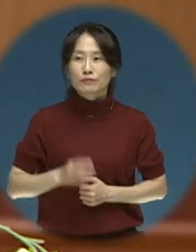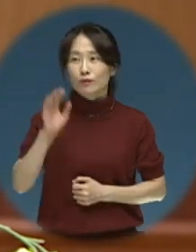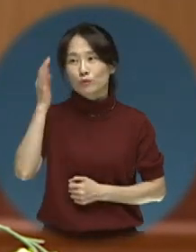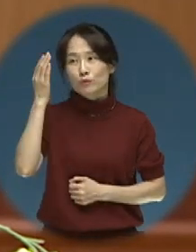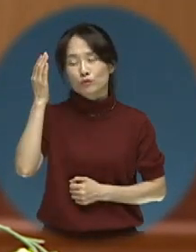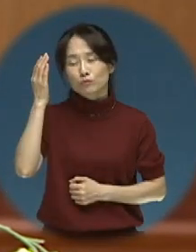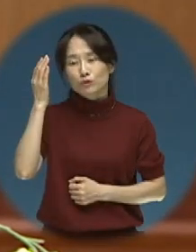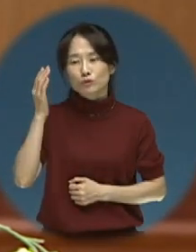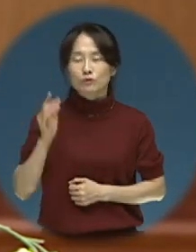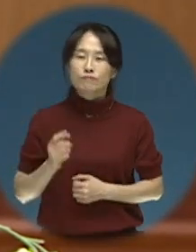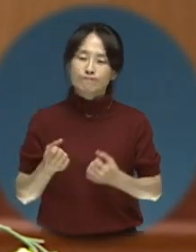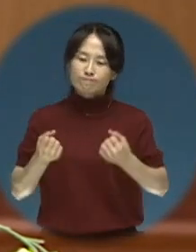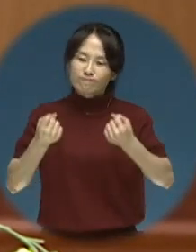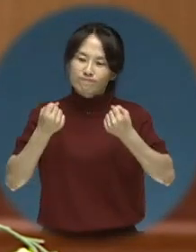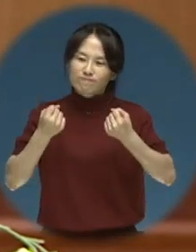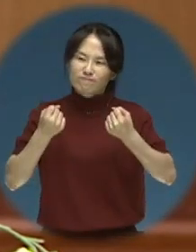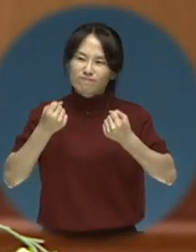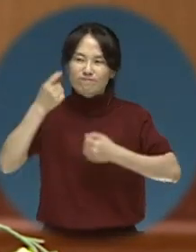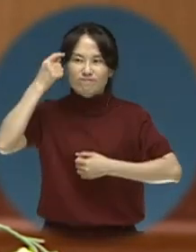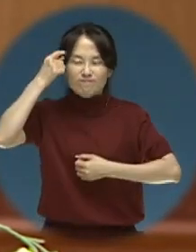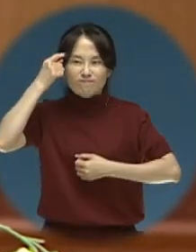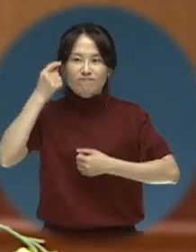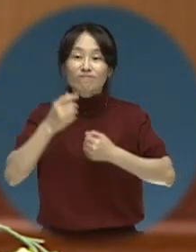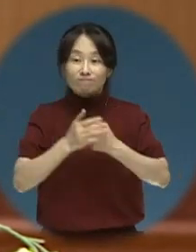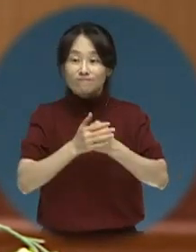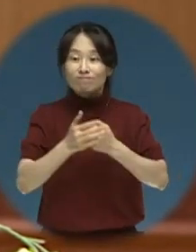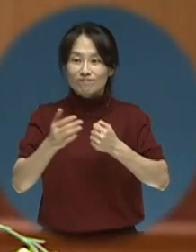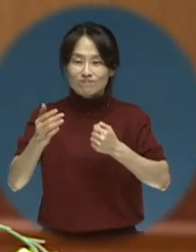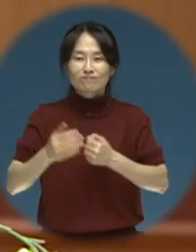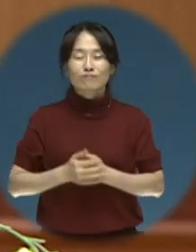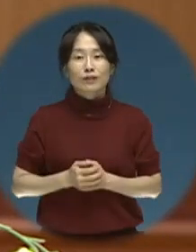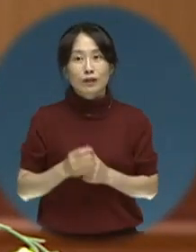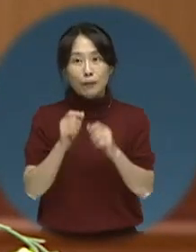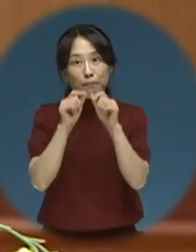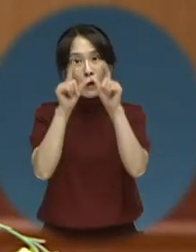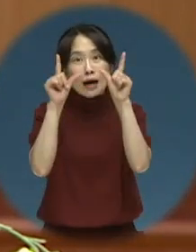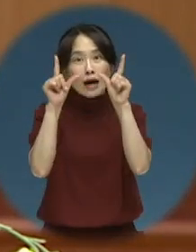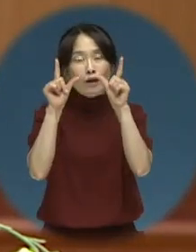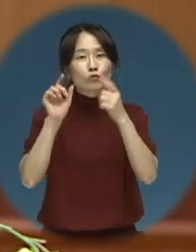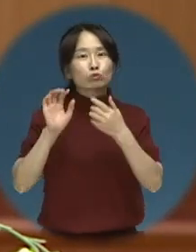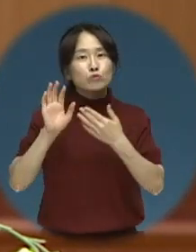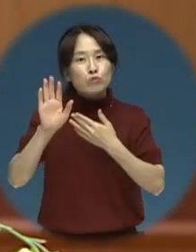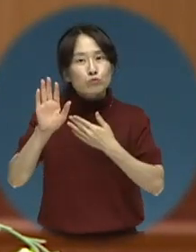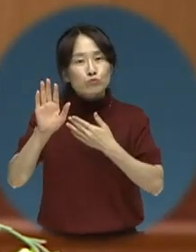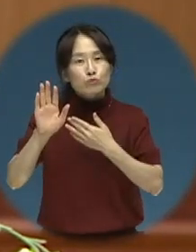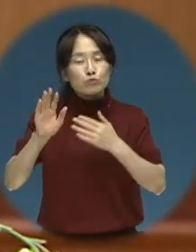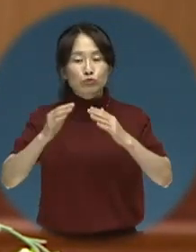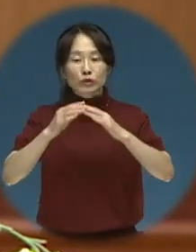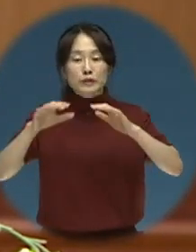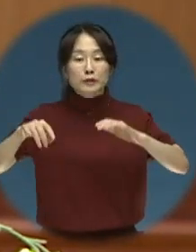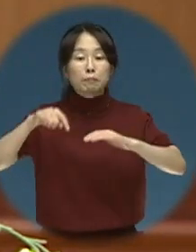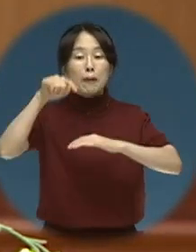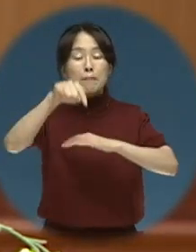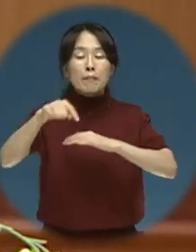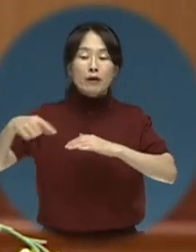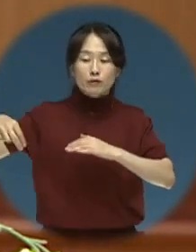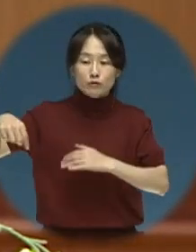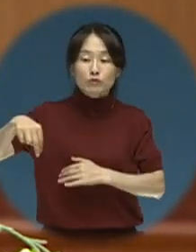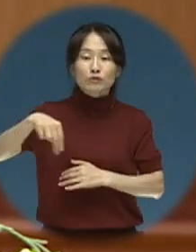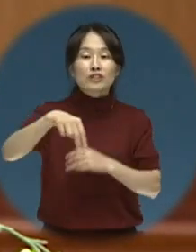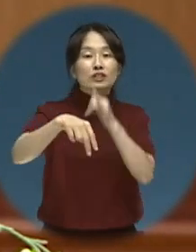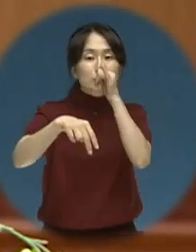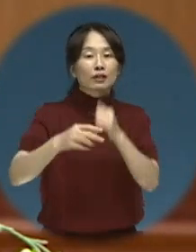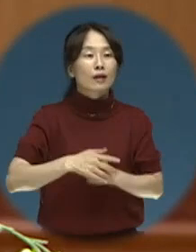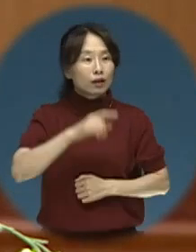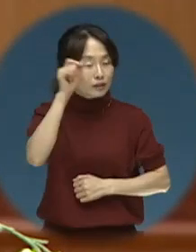요즘은 아무래도 이제 건강을 좀 생각하느라고요. 예. 일어나면 좀 동네를 좀 걷기도 하고.